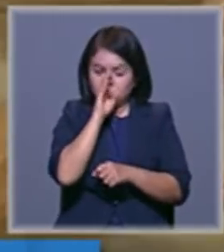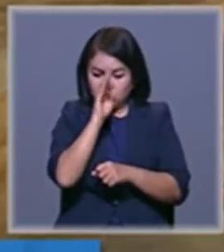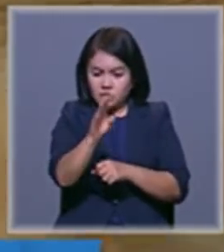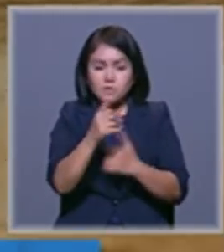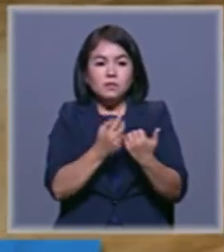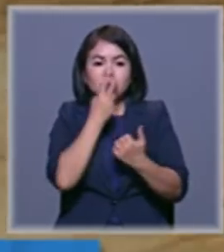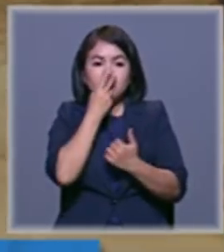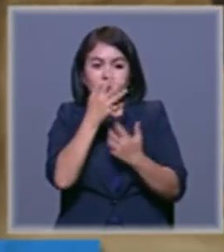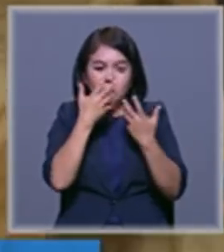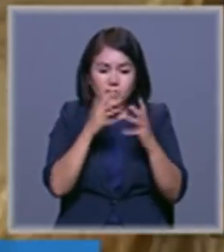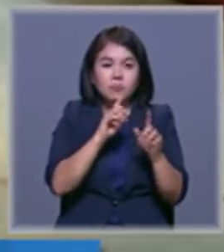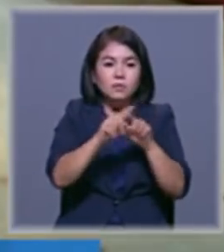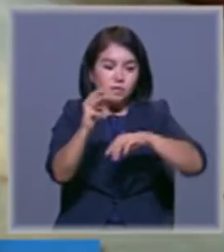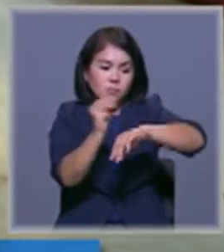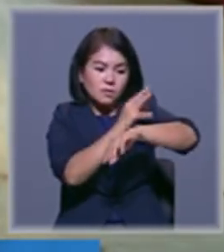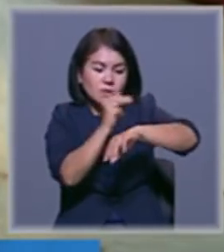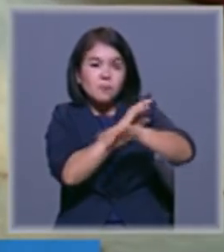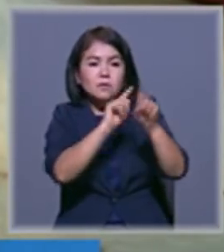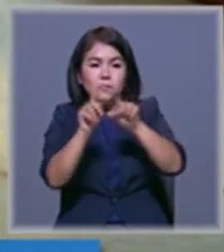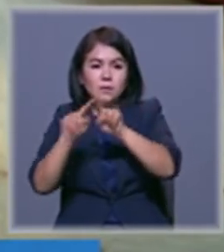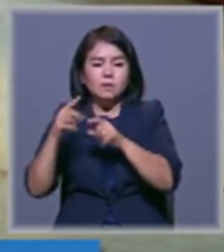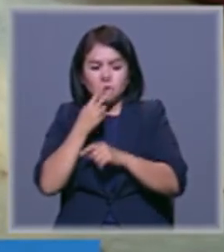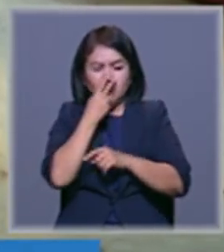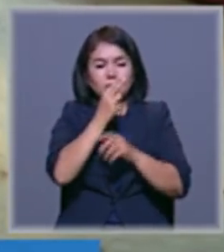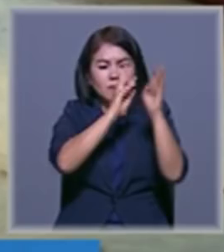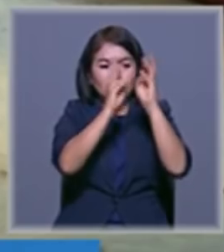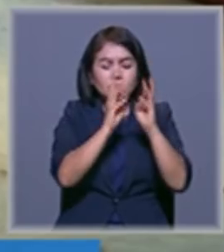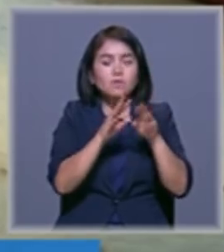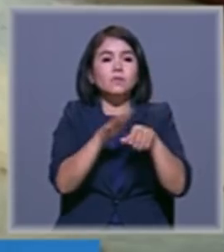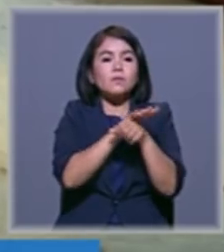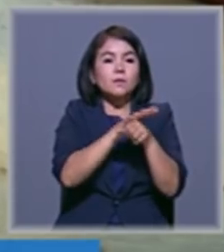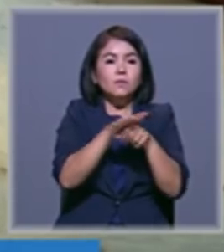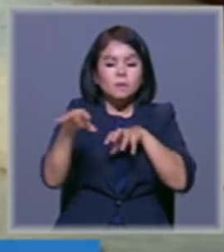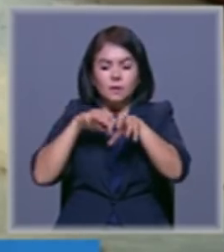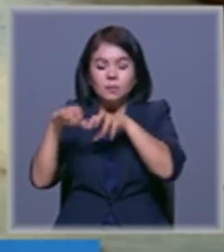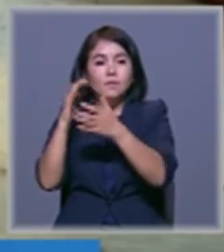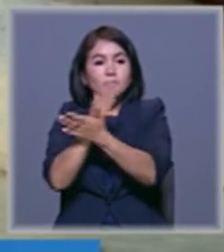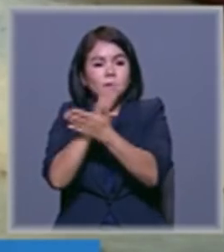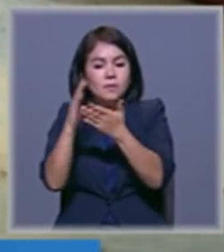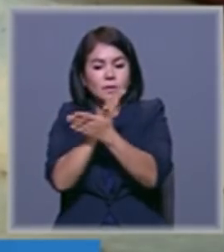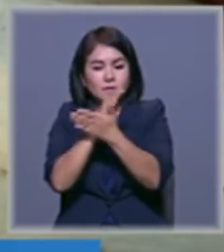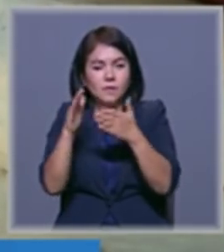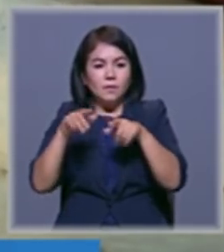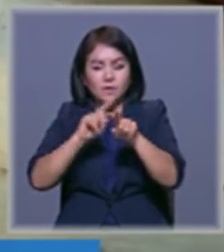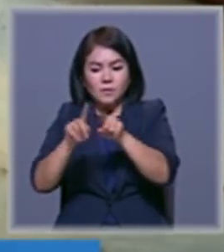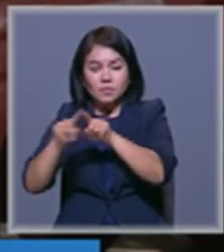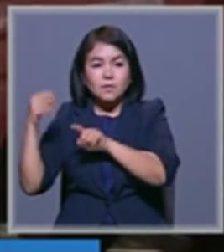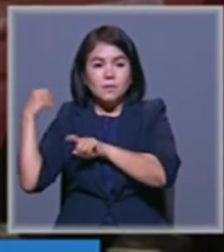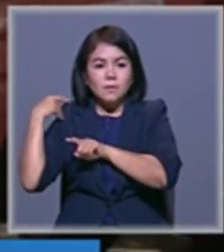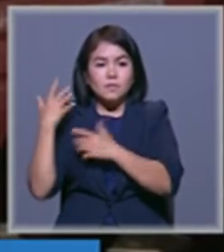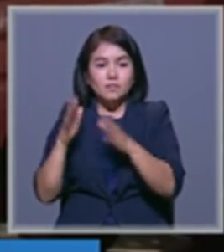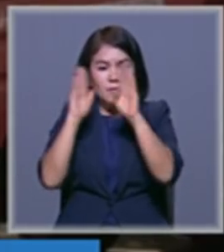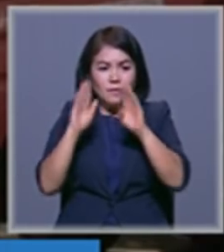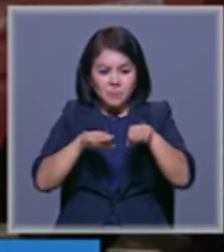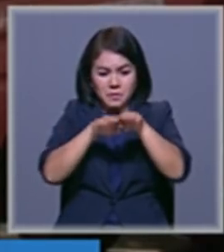รีวิวแล้วไม่ว่าจะเป็นสารก่อมะเร็งหรือว่าโลหะหนักเนี่ยโอเคเมื่อเรามาจัดอันดับกันมาคำว่าจัดอันดับของผมเนี่ยไม่ใช่